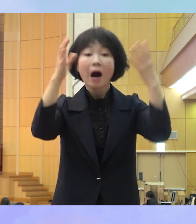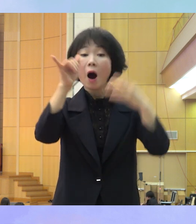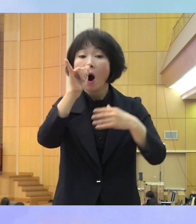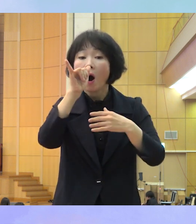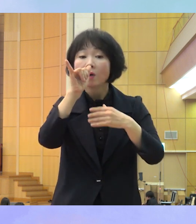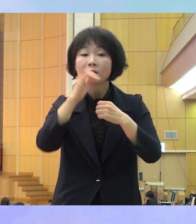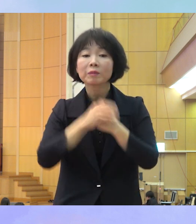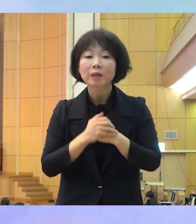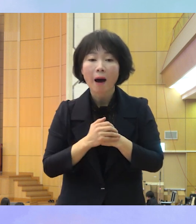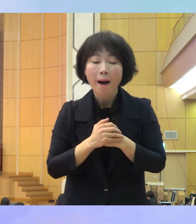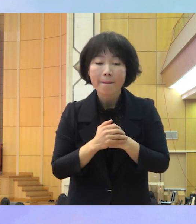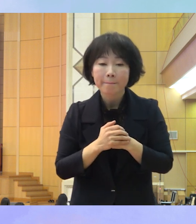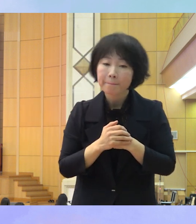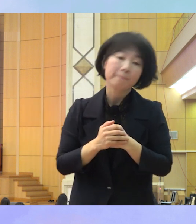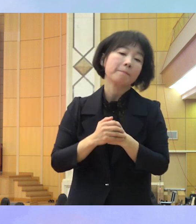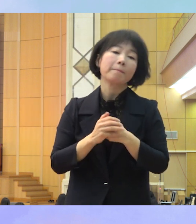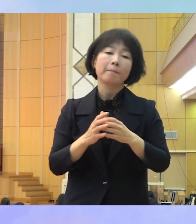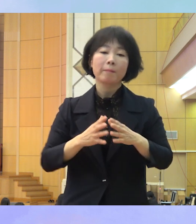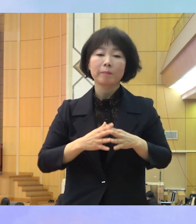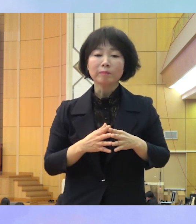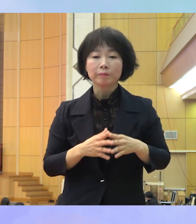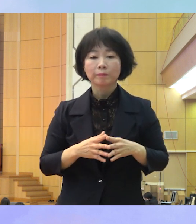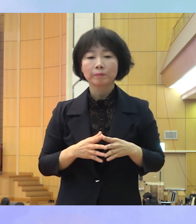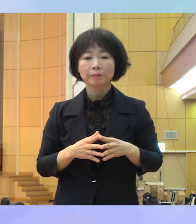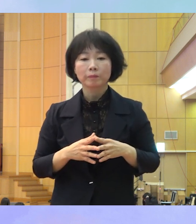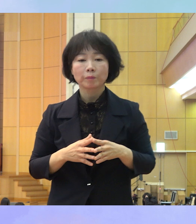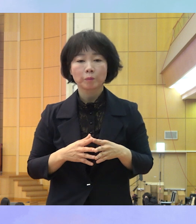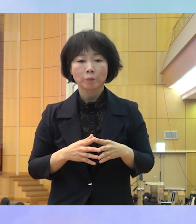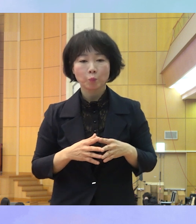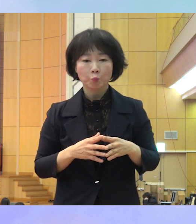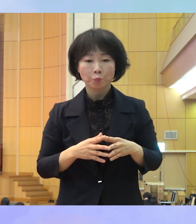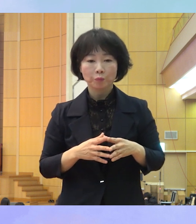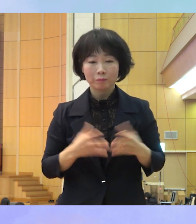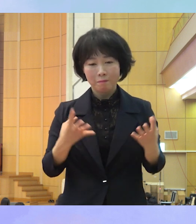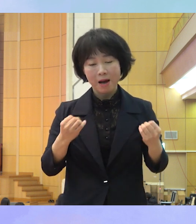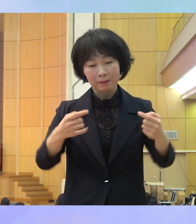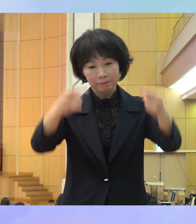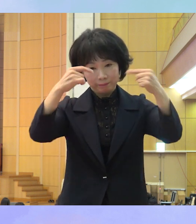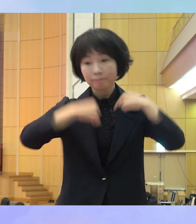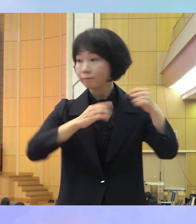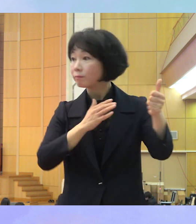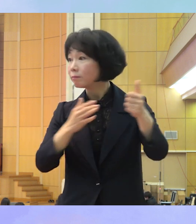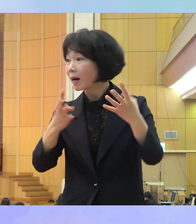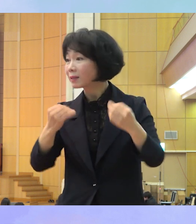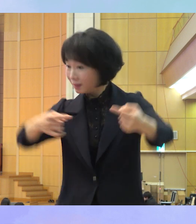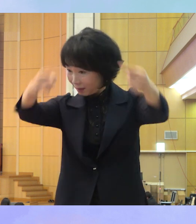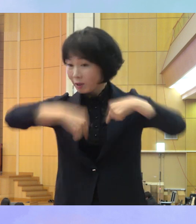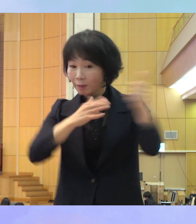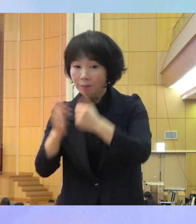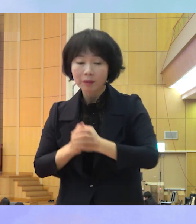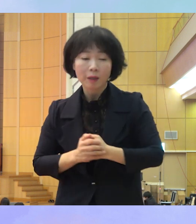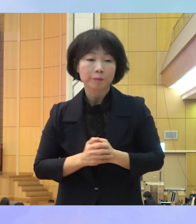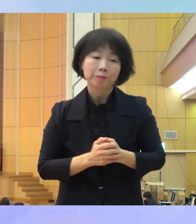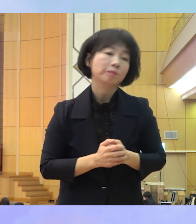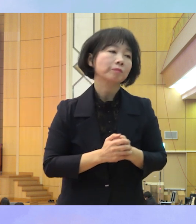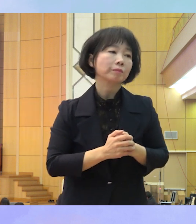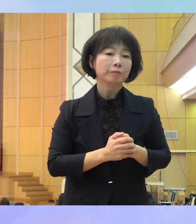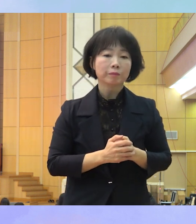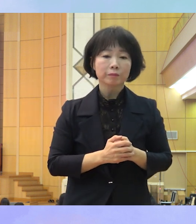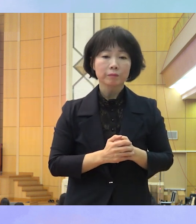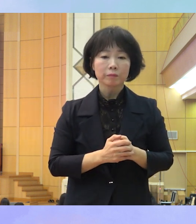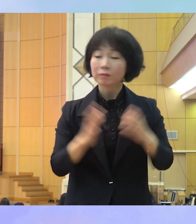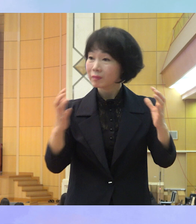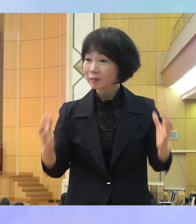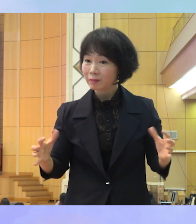김장 전달하는 행사를 갖습니다. 많이 참석해 주시기 바라고요. 또